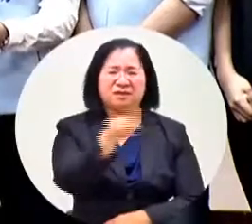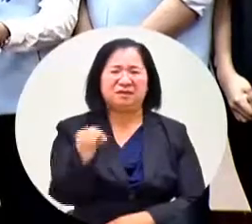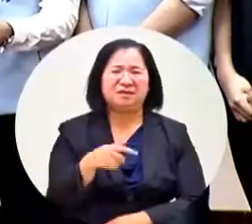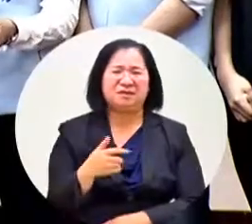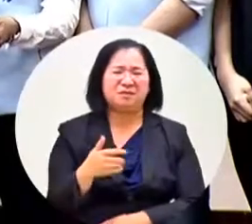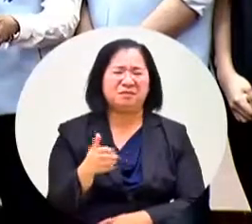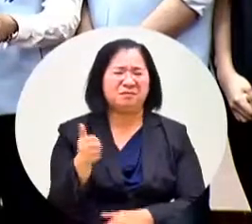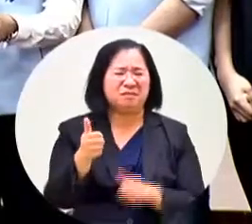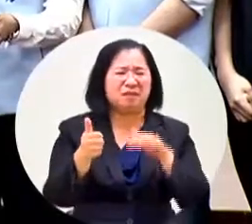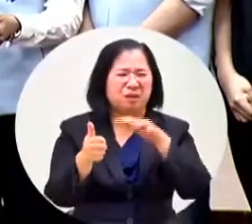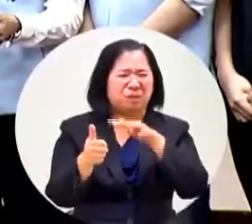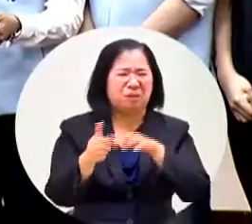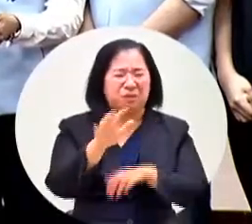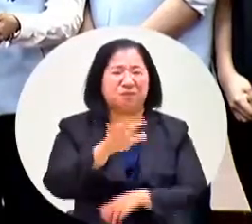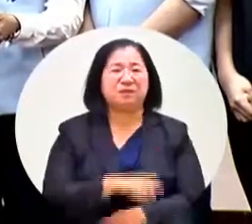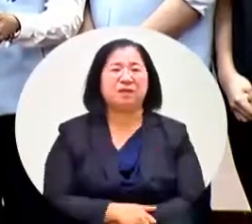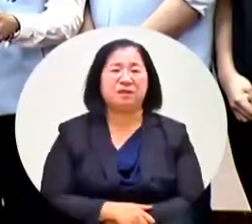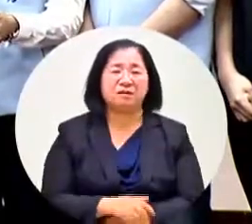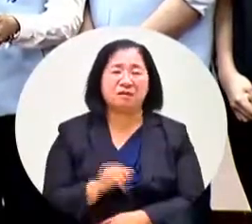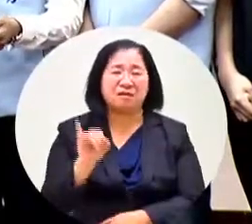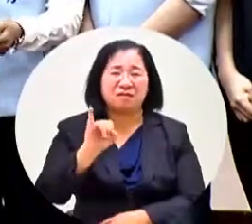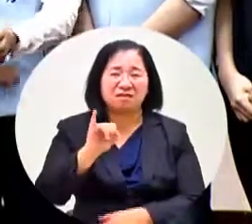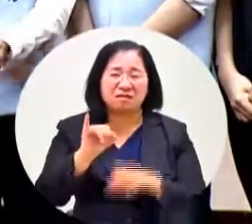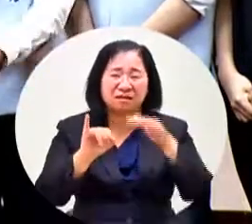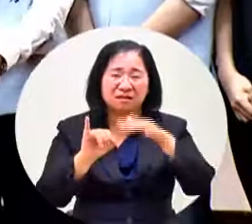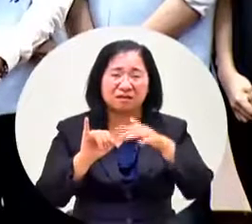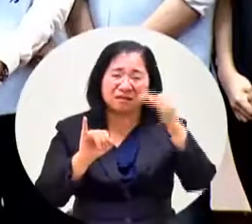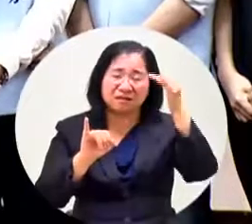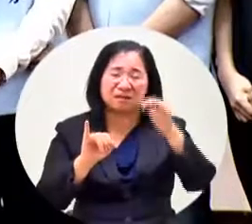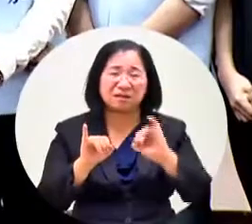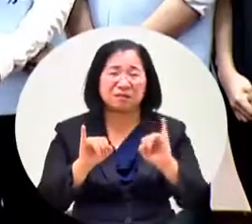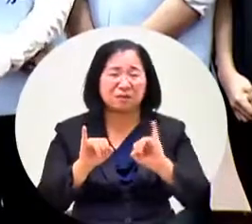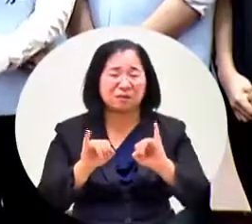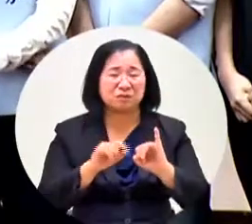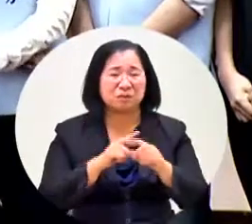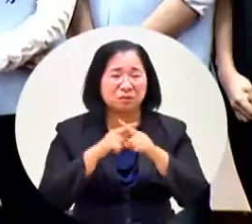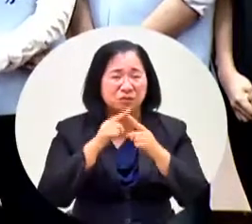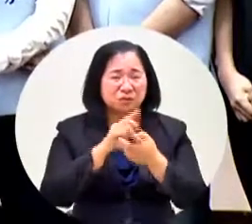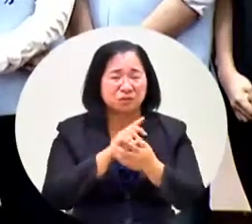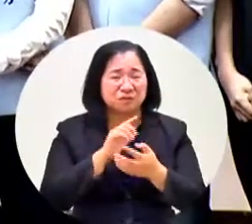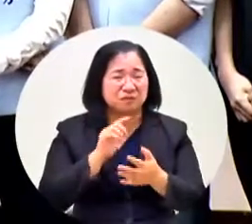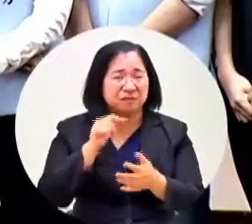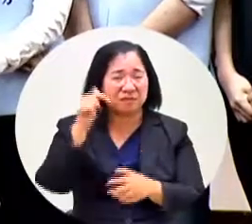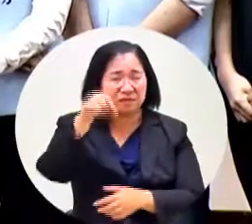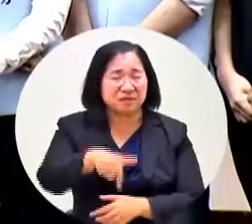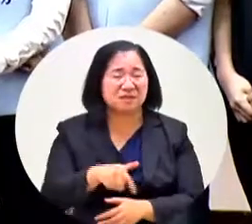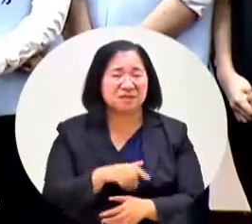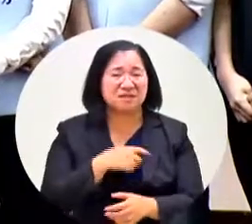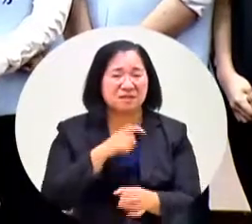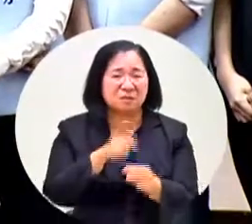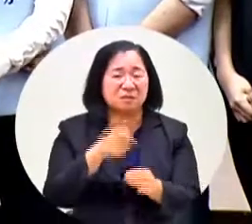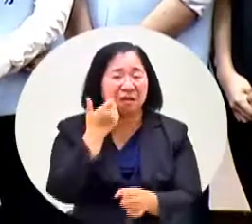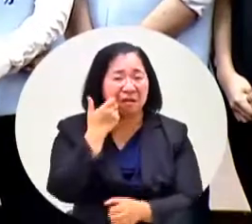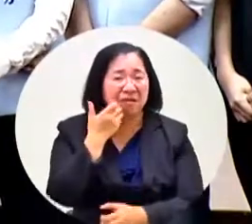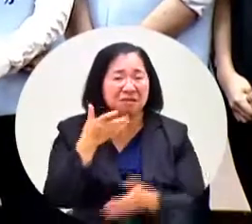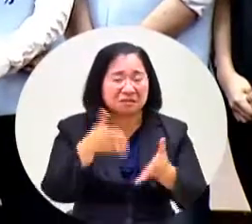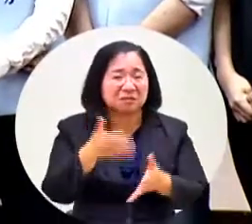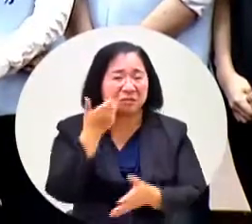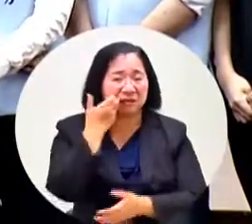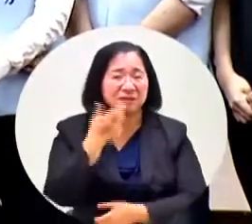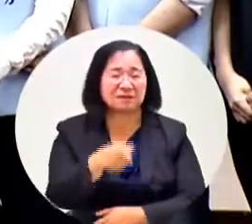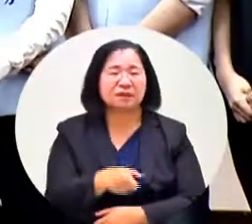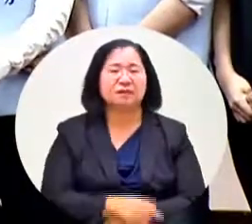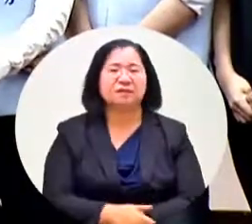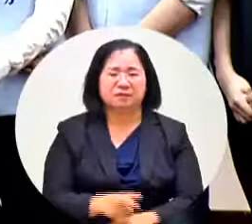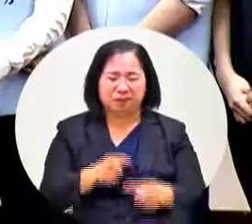好好的做。如果他做不好，做一段时间之后，你们再来批判，再来检视他嘛。结果人家都还没上任，你